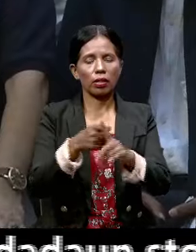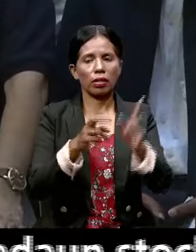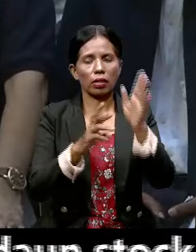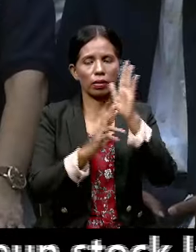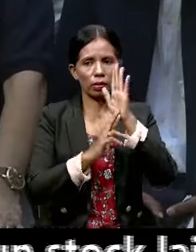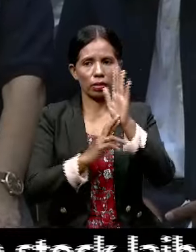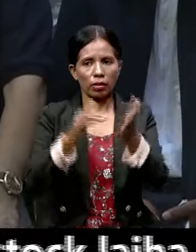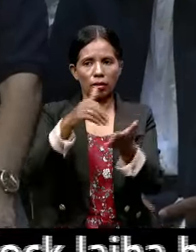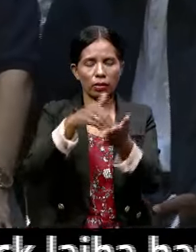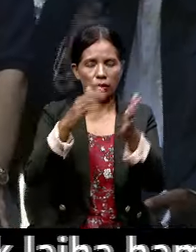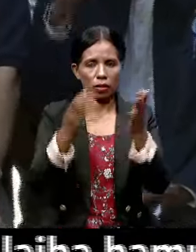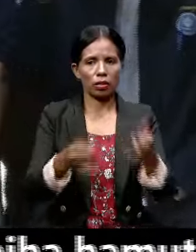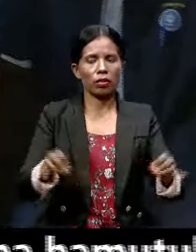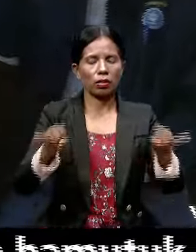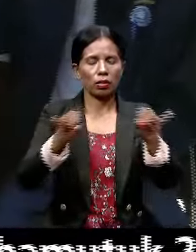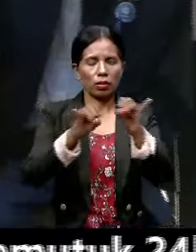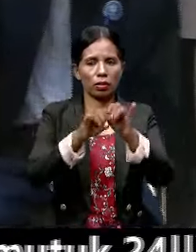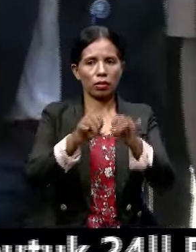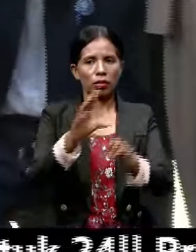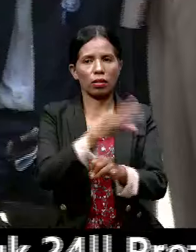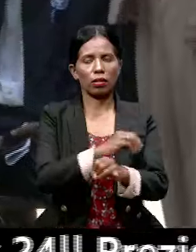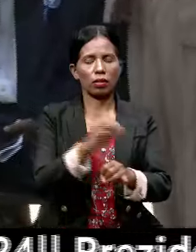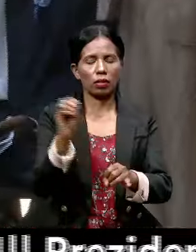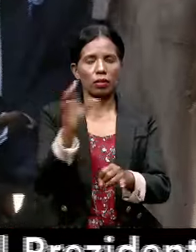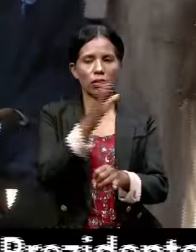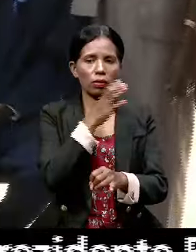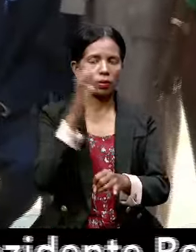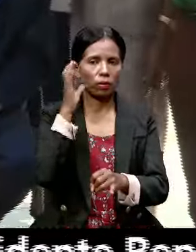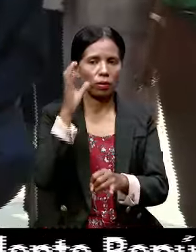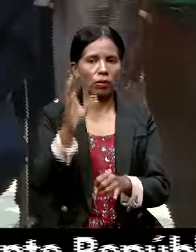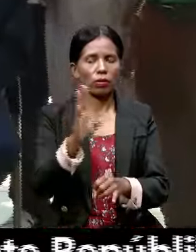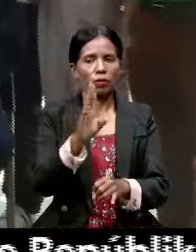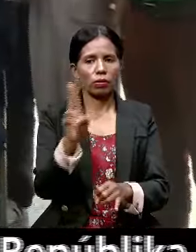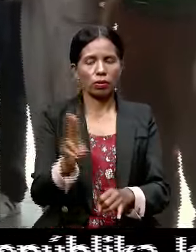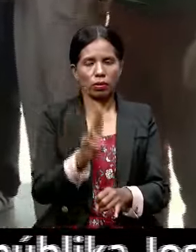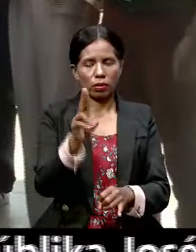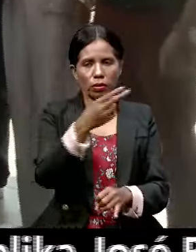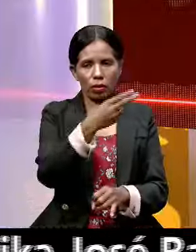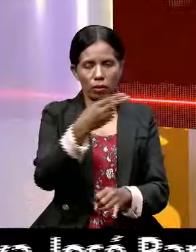representante alumni Institut Pertanian Bogor Universitas Indonesia.